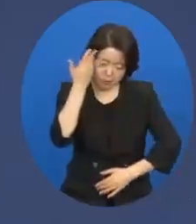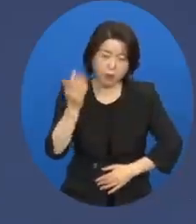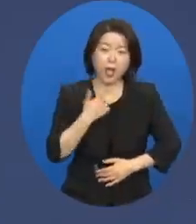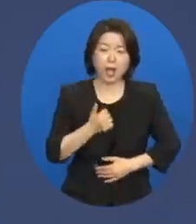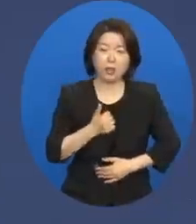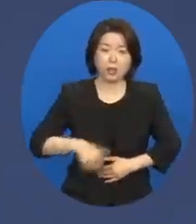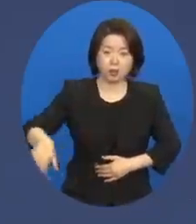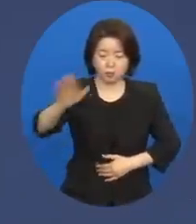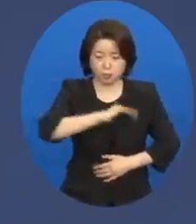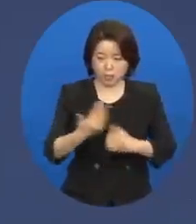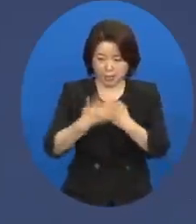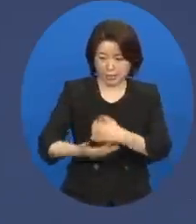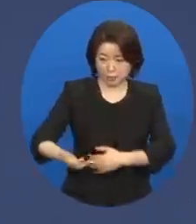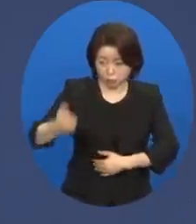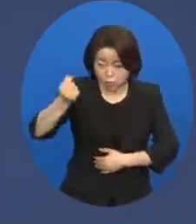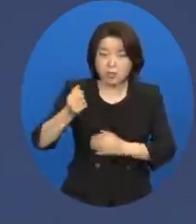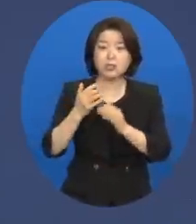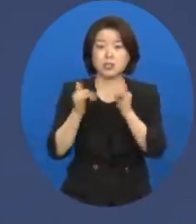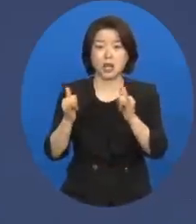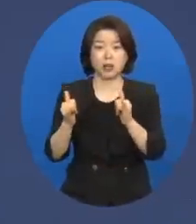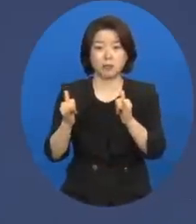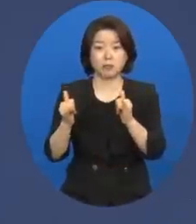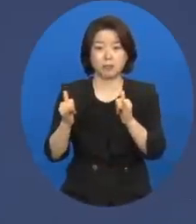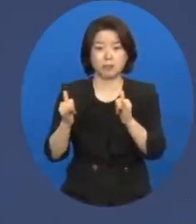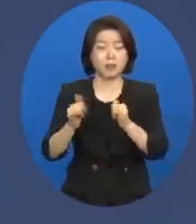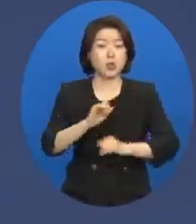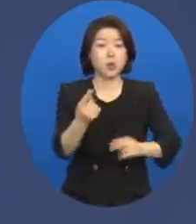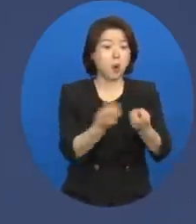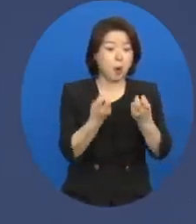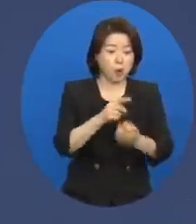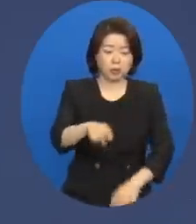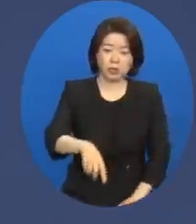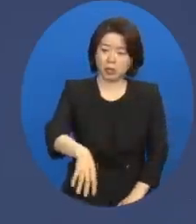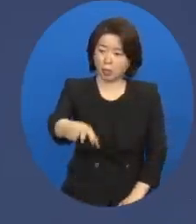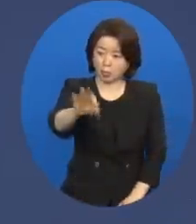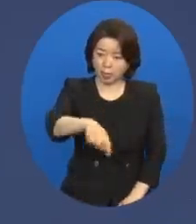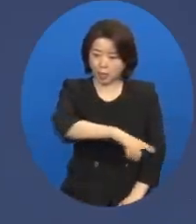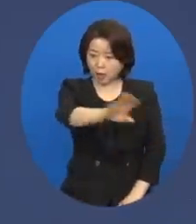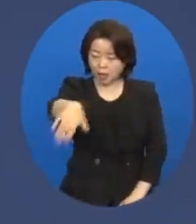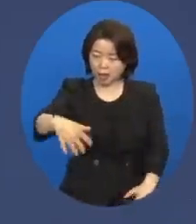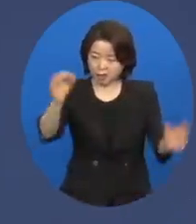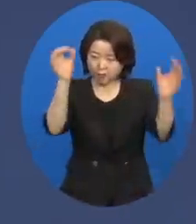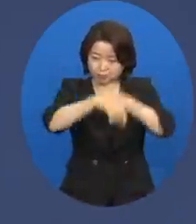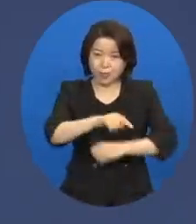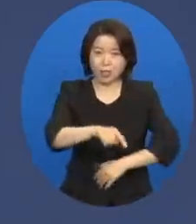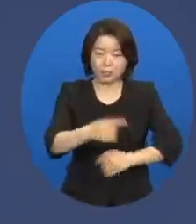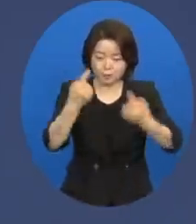모든 혜택을 다 누린 사람들이 어떻게 이 지경일 수가 있나라고